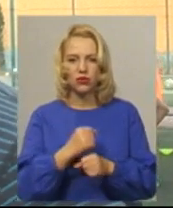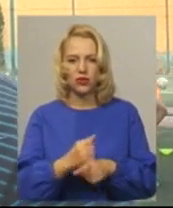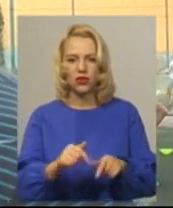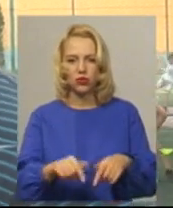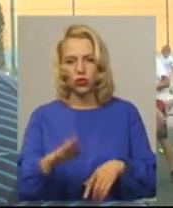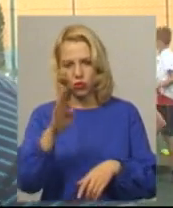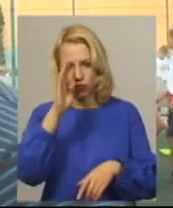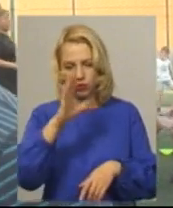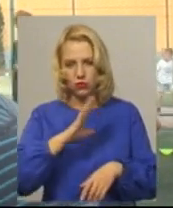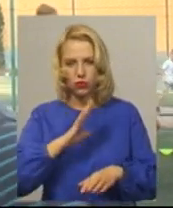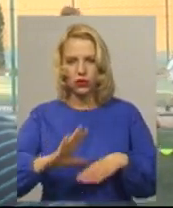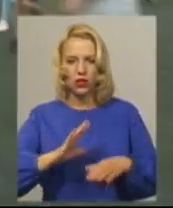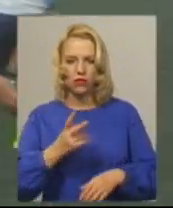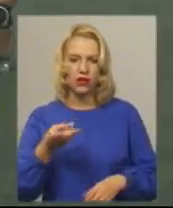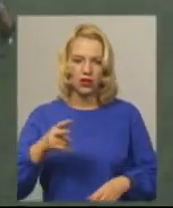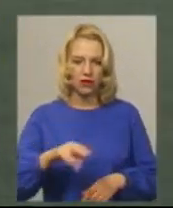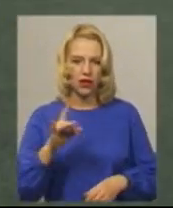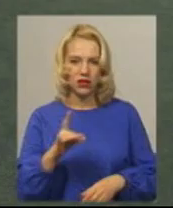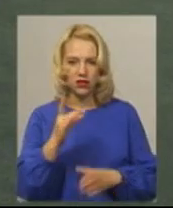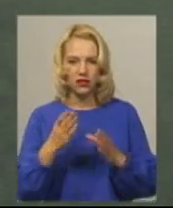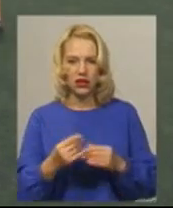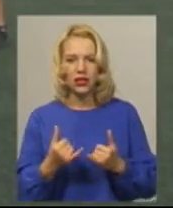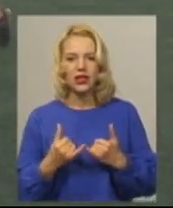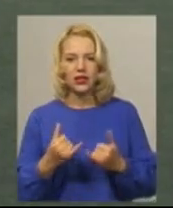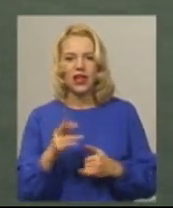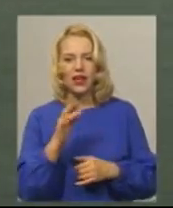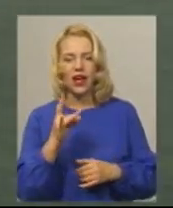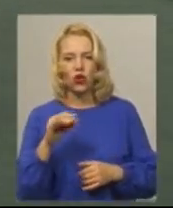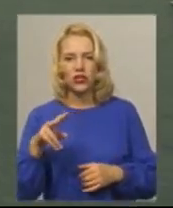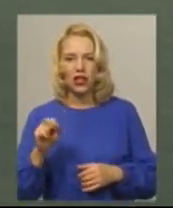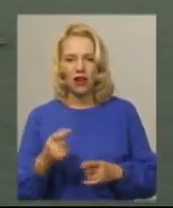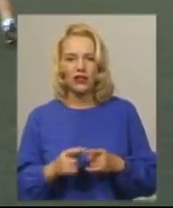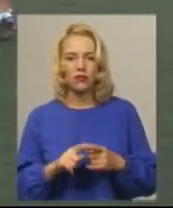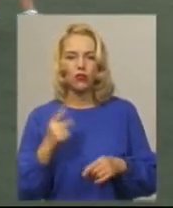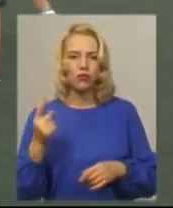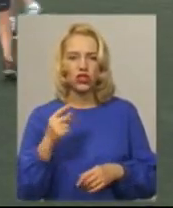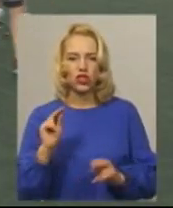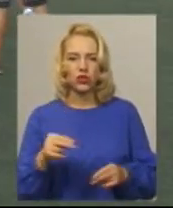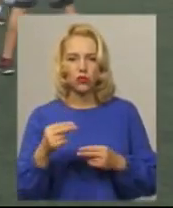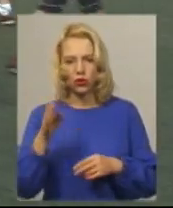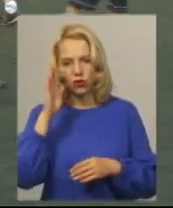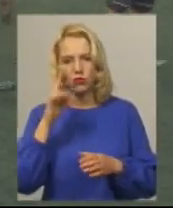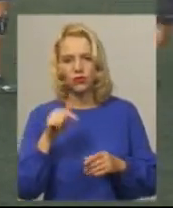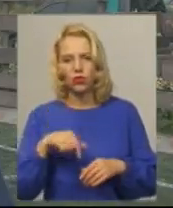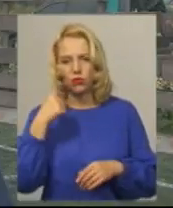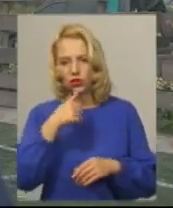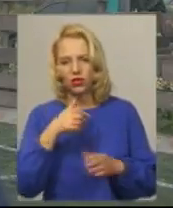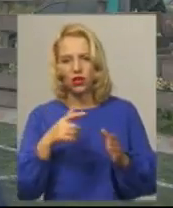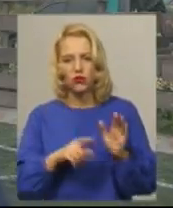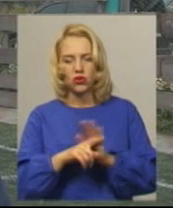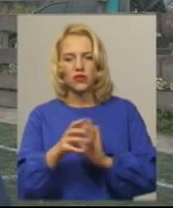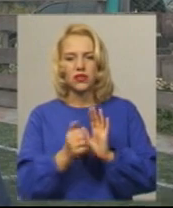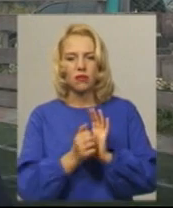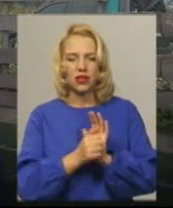було по два тренування на день. Для Ярослава Мазурка це був перший чемпіонат. Хлопець цьогоріч почав займатися регбі. Я один